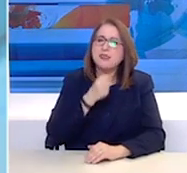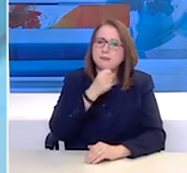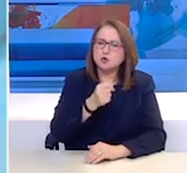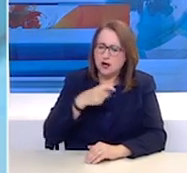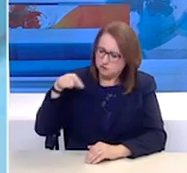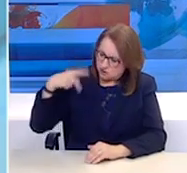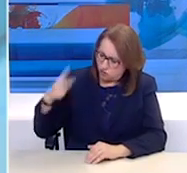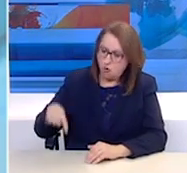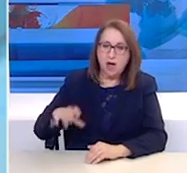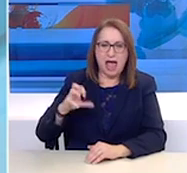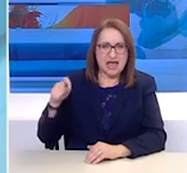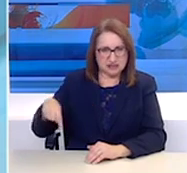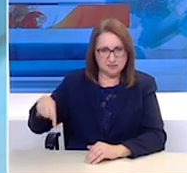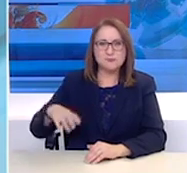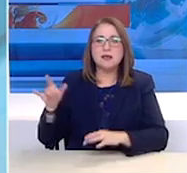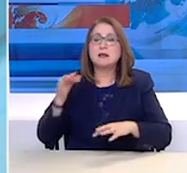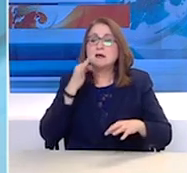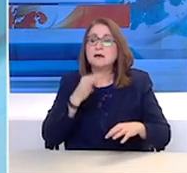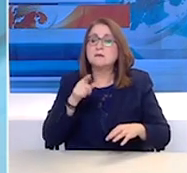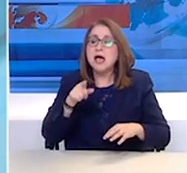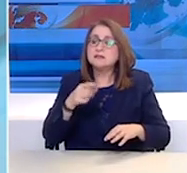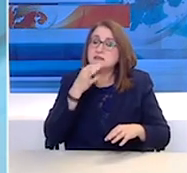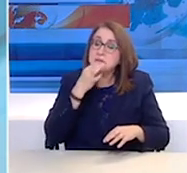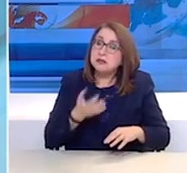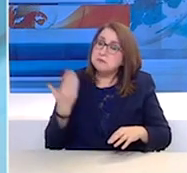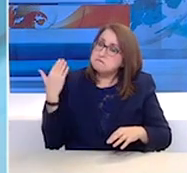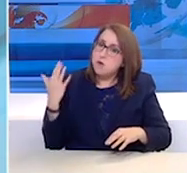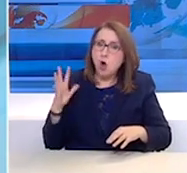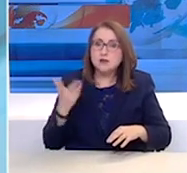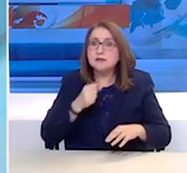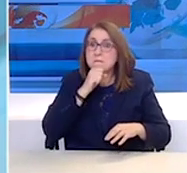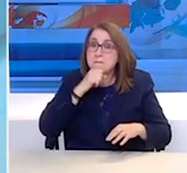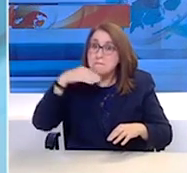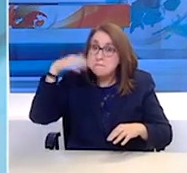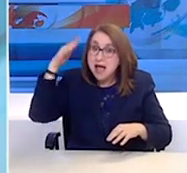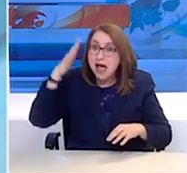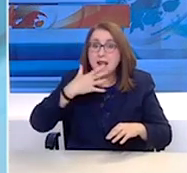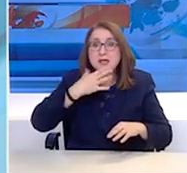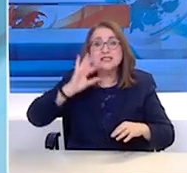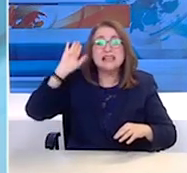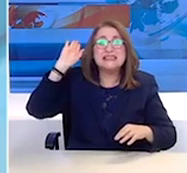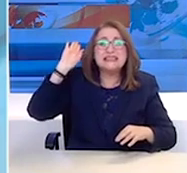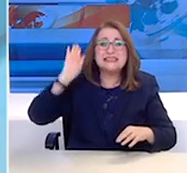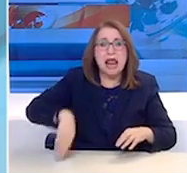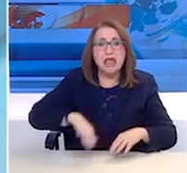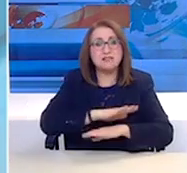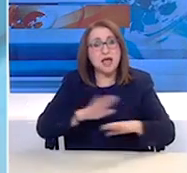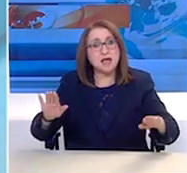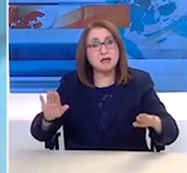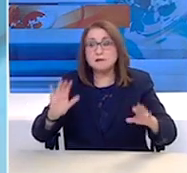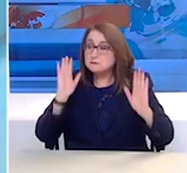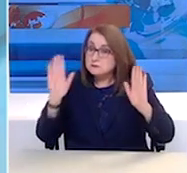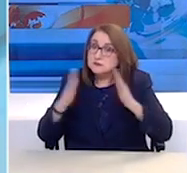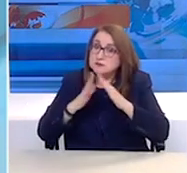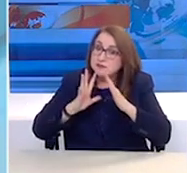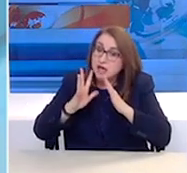πρόσφατα ότι οι ηλικιωμένοι θα είναι οι τελευταίοι για τους οποίους θα αρθούν τα μέτρα αποστασιοποίησης. Επειδή έως στις 27 Απριλίου αναμένεται να